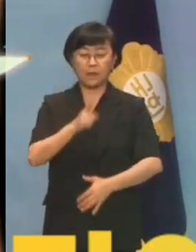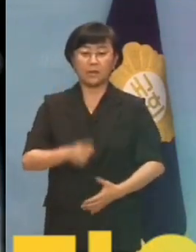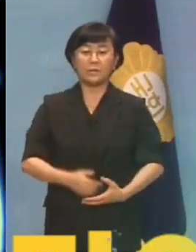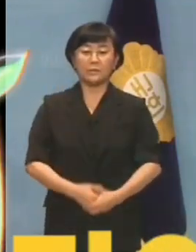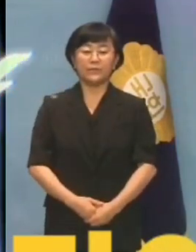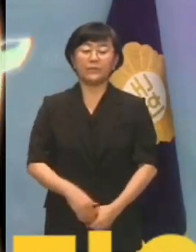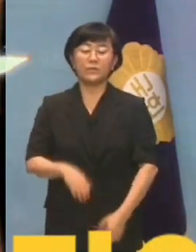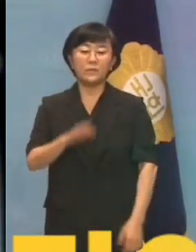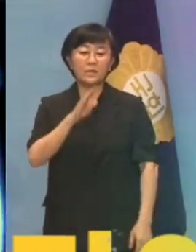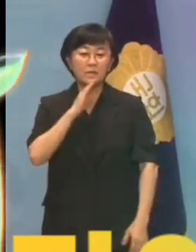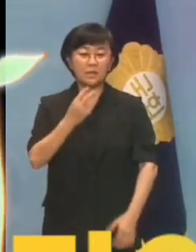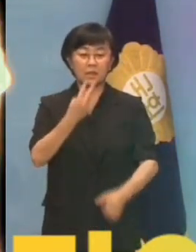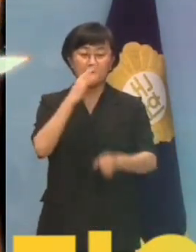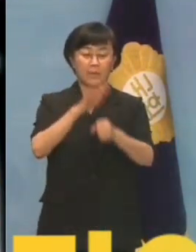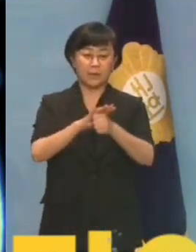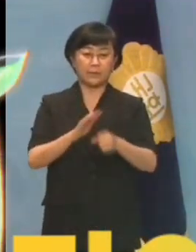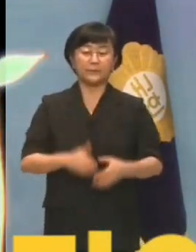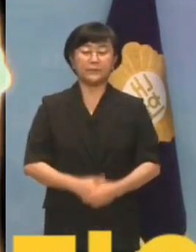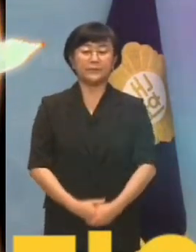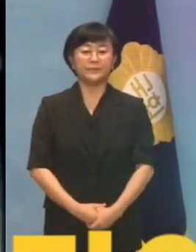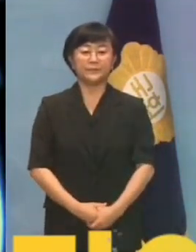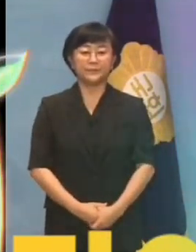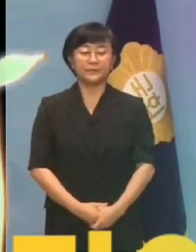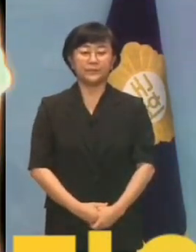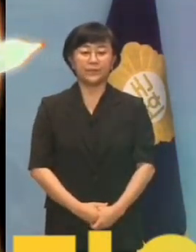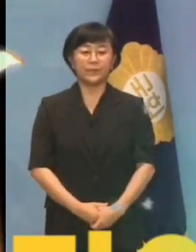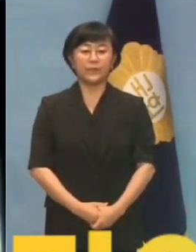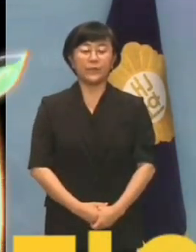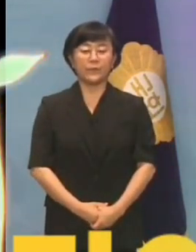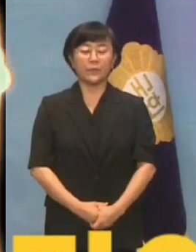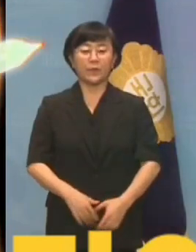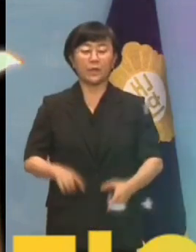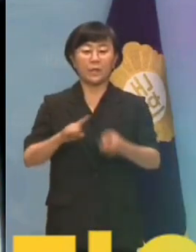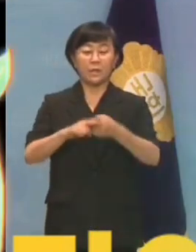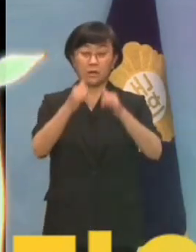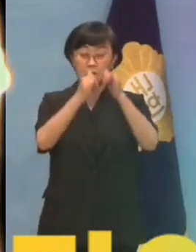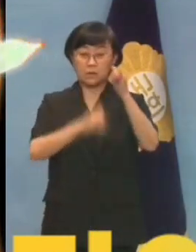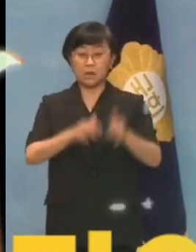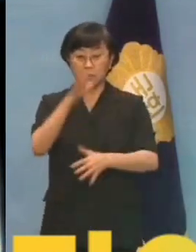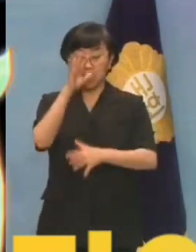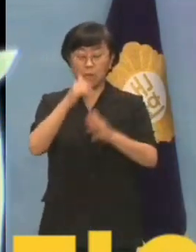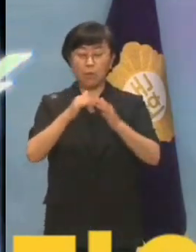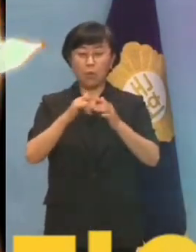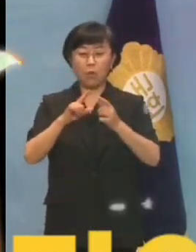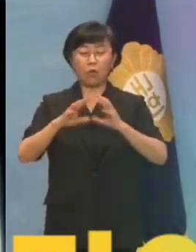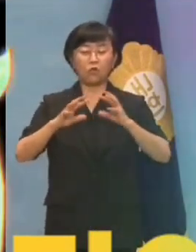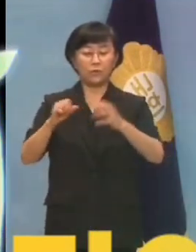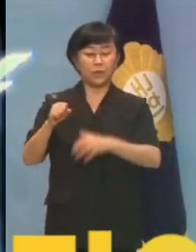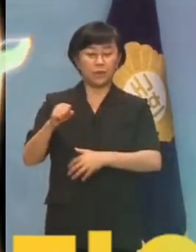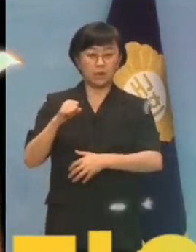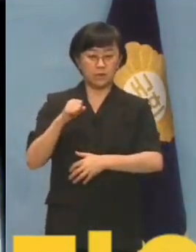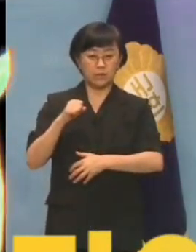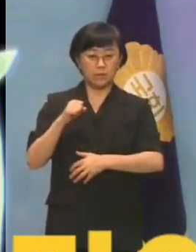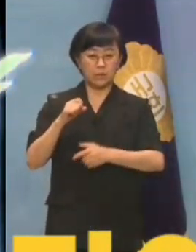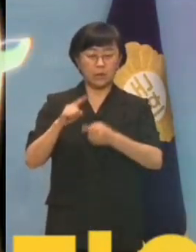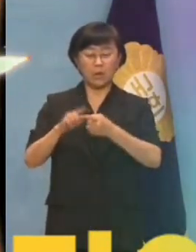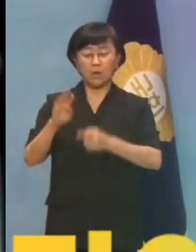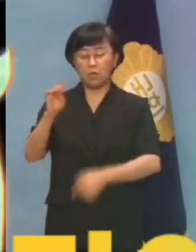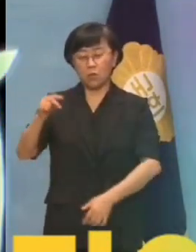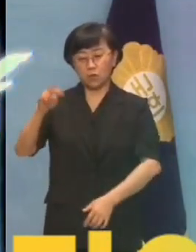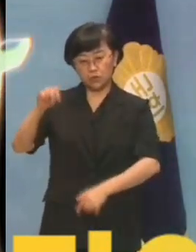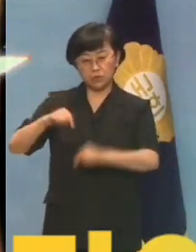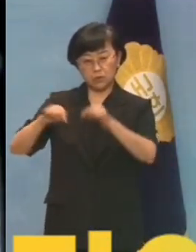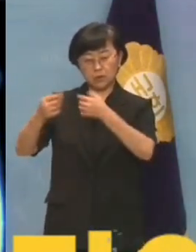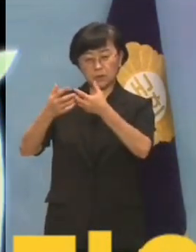입안보입니다. 정말이지 한심합니다. 안보바보, 역사바보 국민의힘. 이 정도면